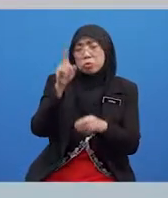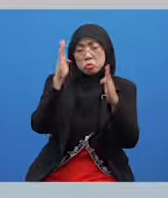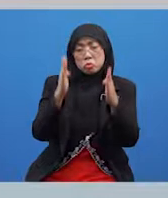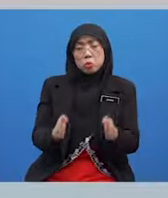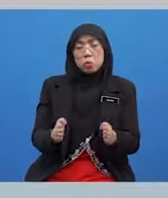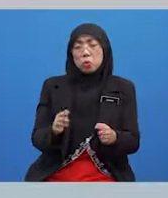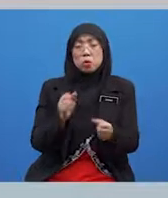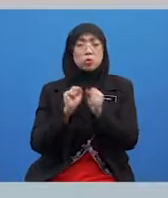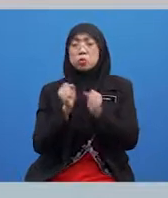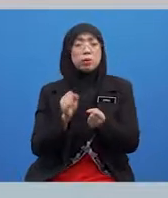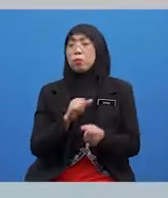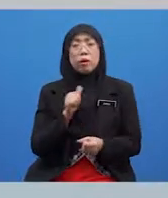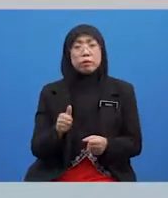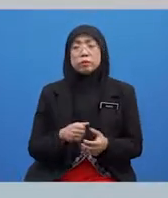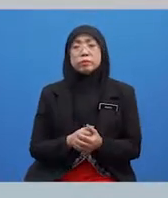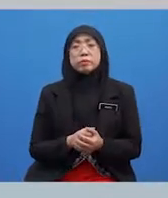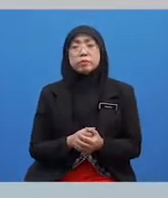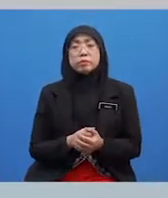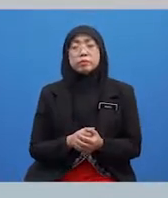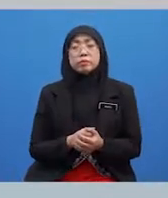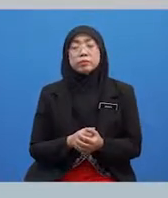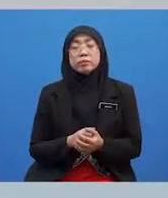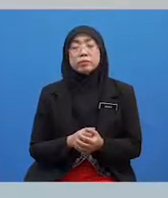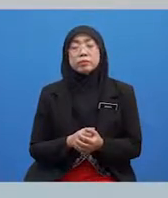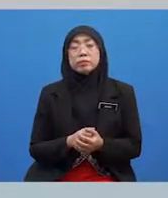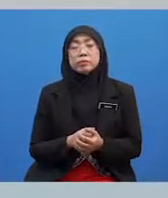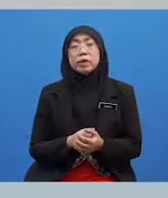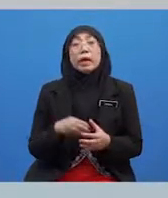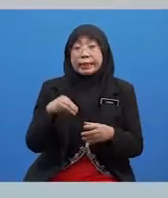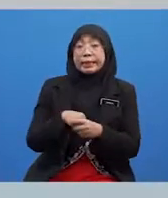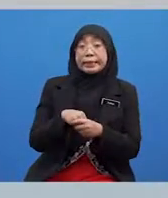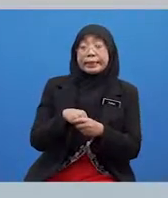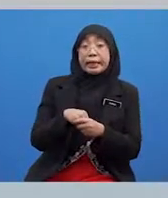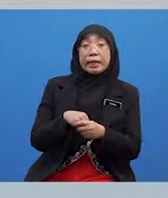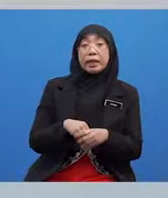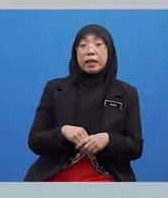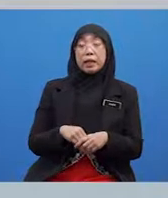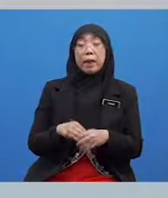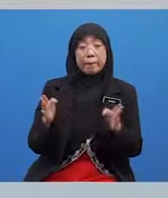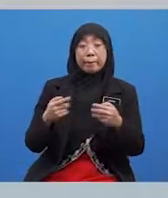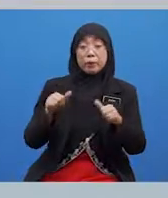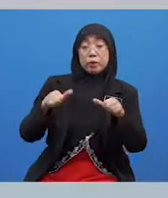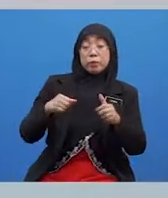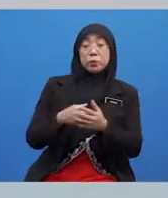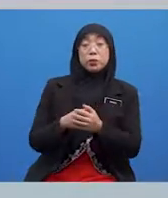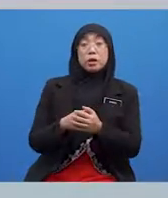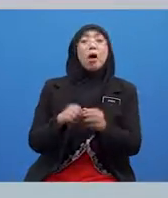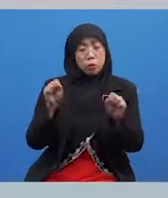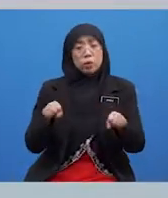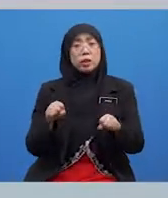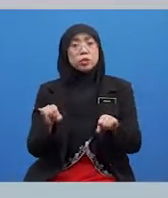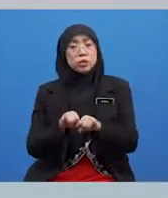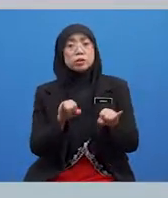juga dapat diubah suai antara satu sama lain. Perkembangan motor tidak hanya kepada tumpuan